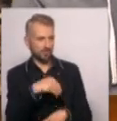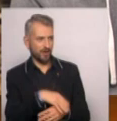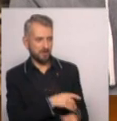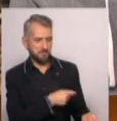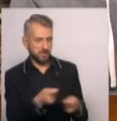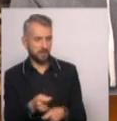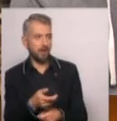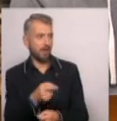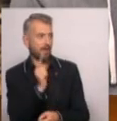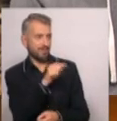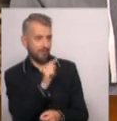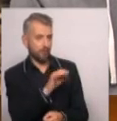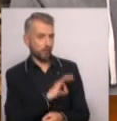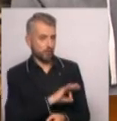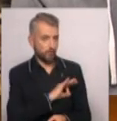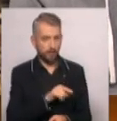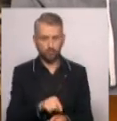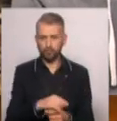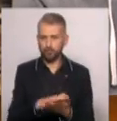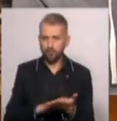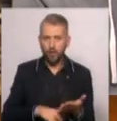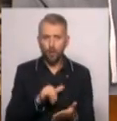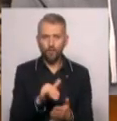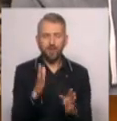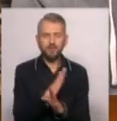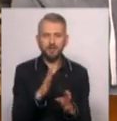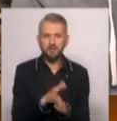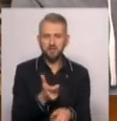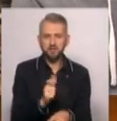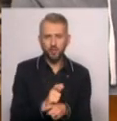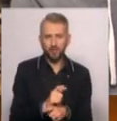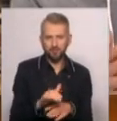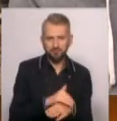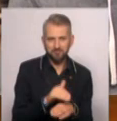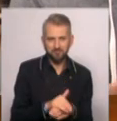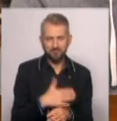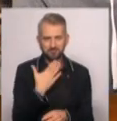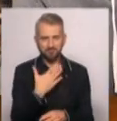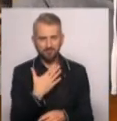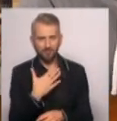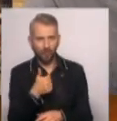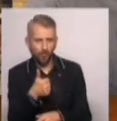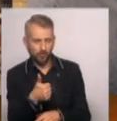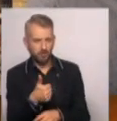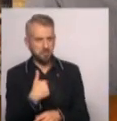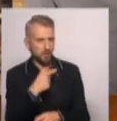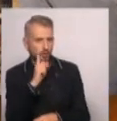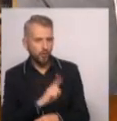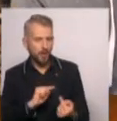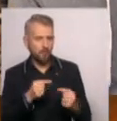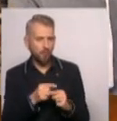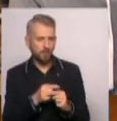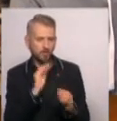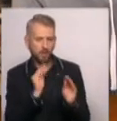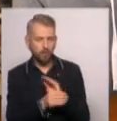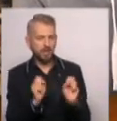користувався, він продовжує тут. Він каже, у вас клімат навіть лагідніший, і мені це зручно. Попри ті приховані небезпеки,